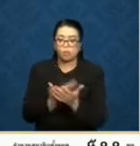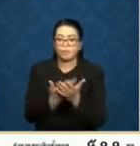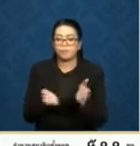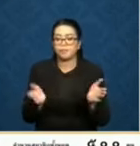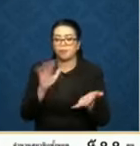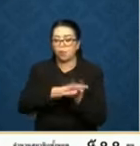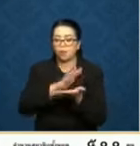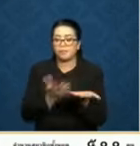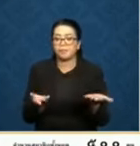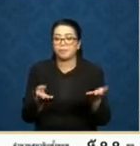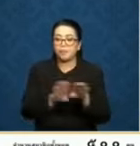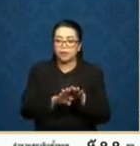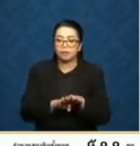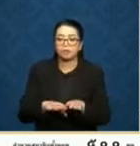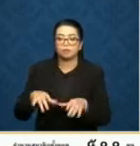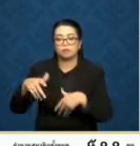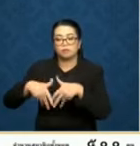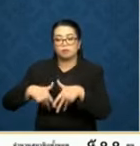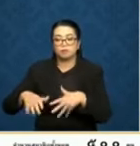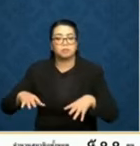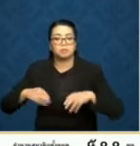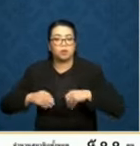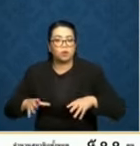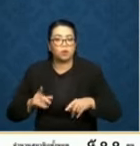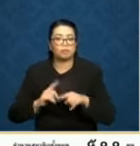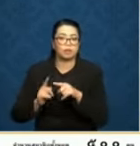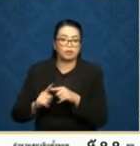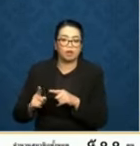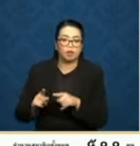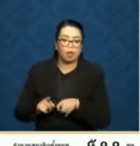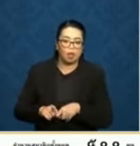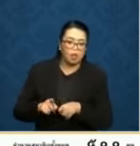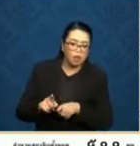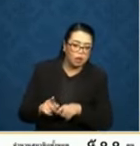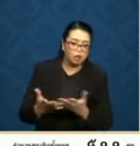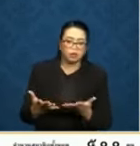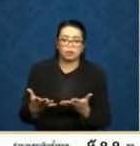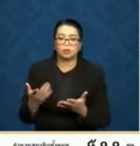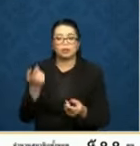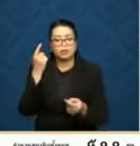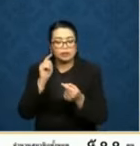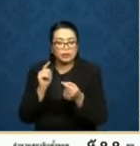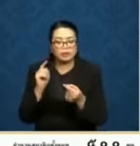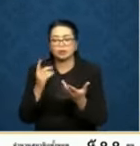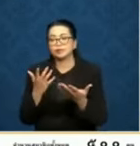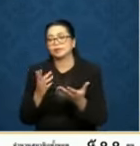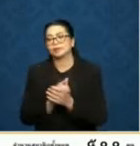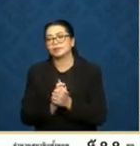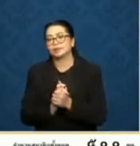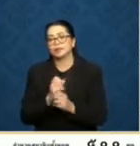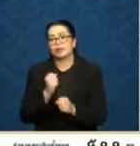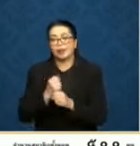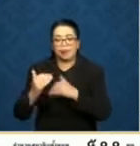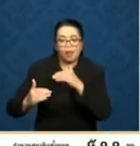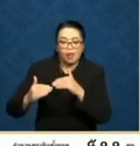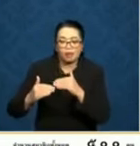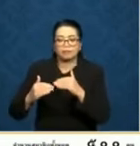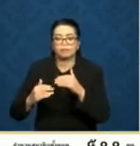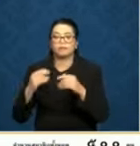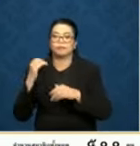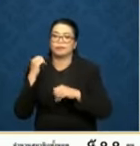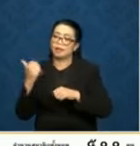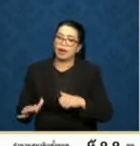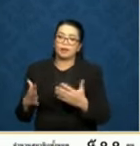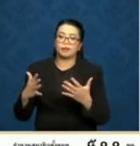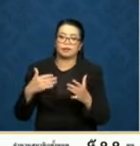มัอยู่ในสภาวะ จะกลบตัวไม่ได้ จะเดินต่อไป zoomก็ไปไม่ถึงด้สภาพแบบนี้ เรา